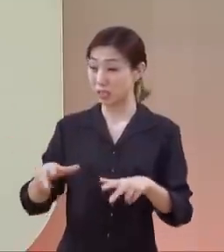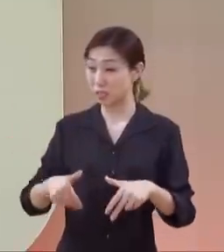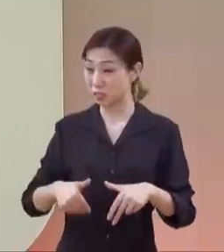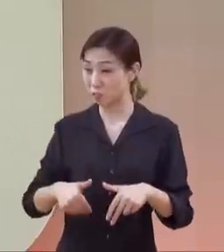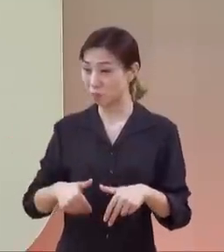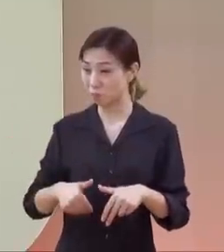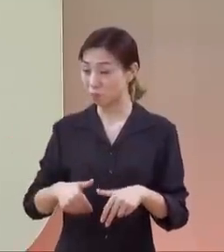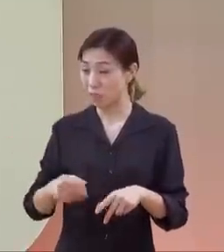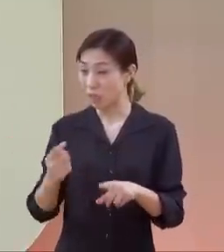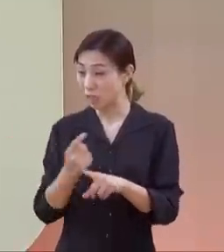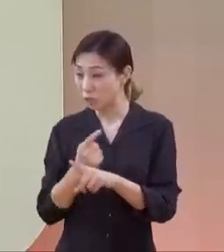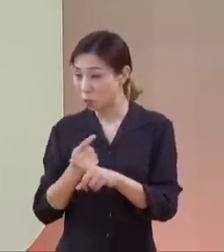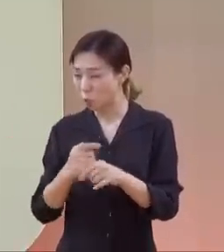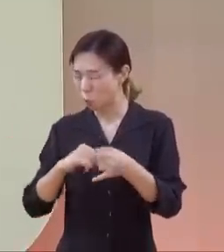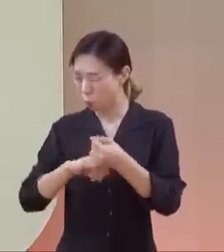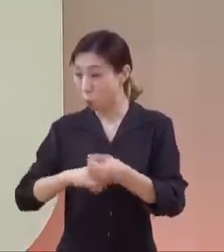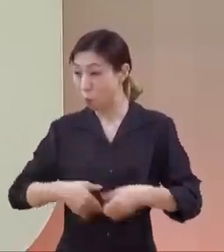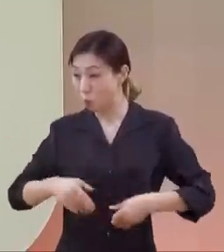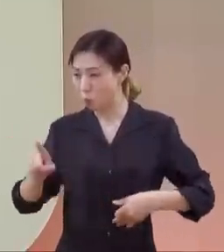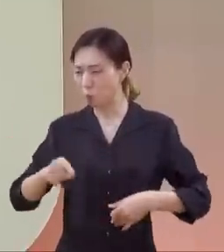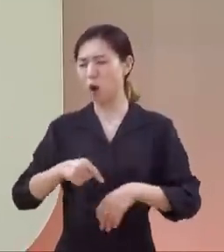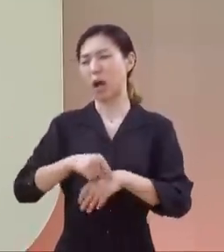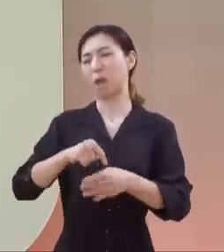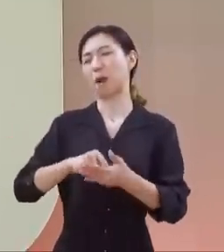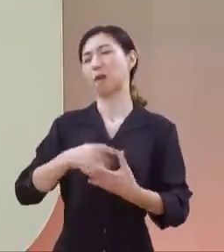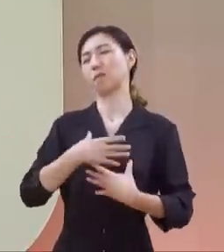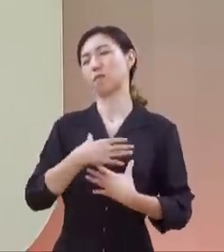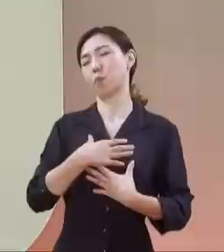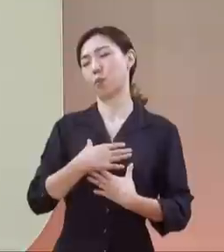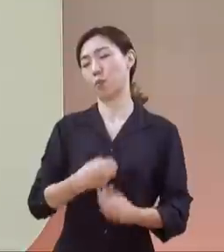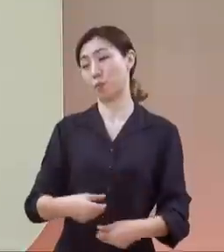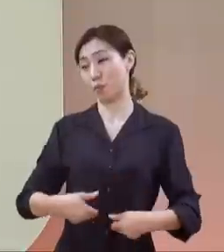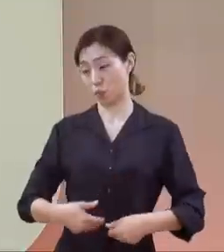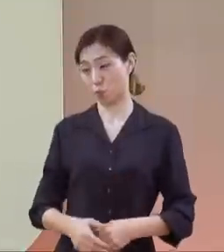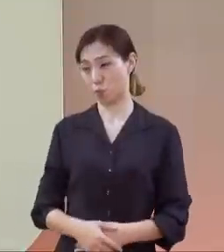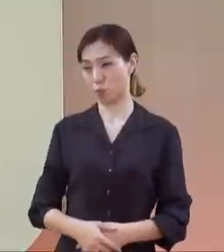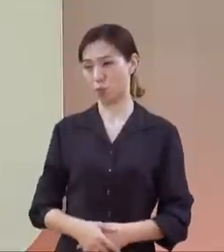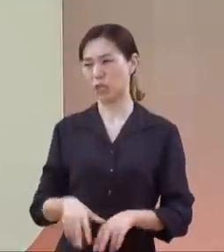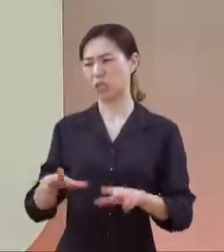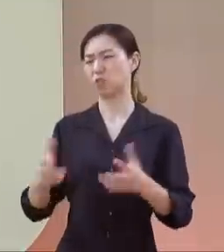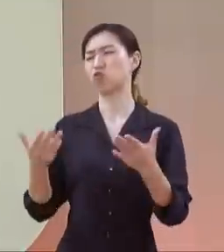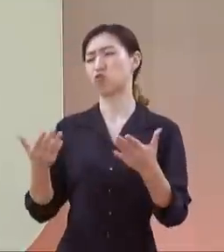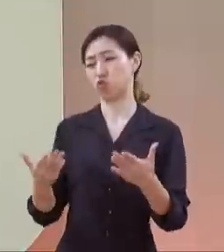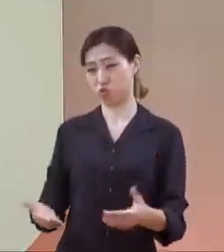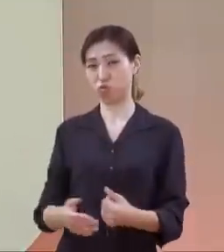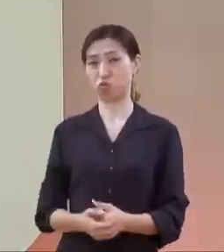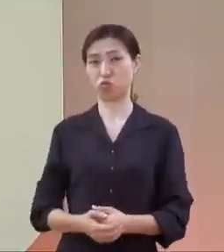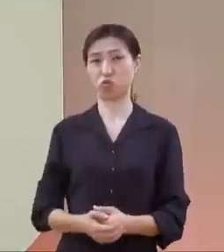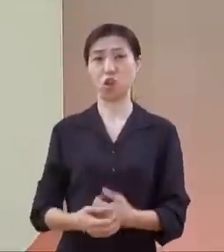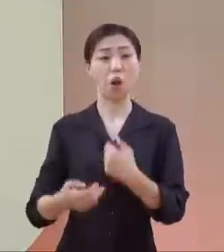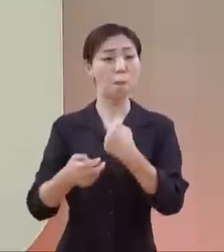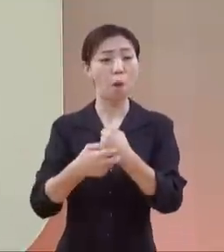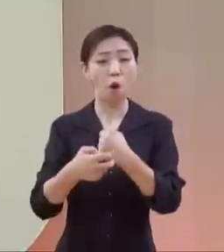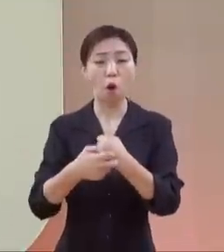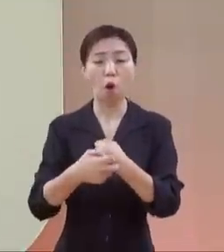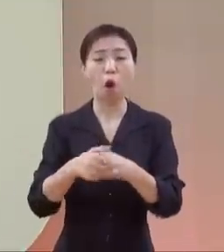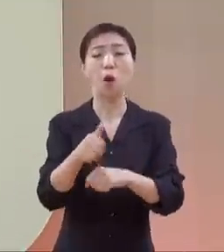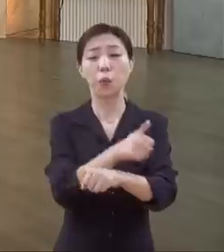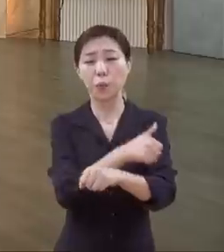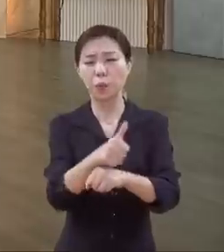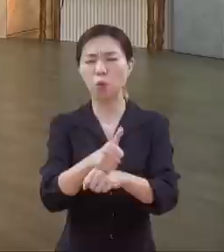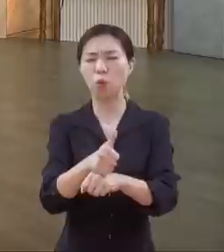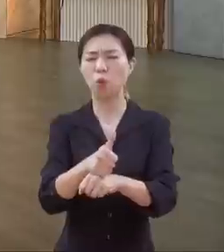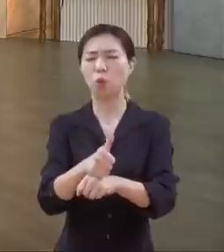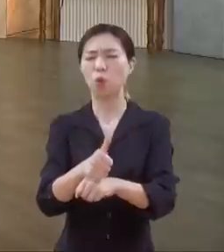같다 그러니까 이제 좀 쉬면서 이제 건강이 먼저니까 좀 병원 다니고 쉬면서